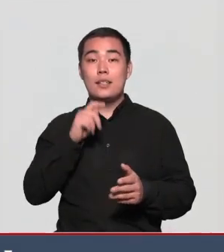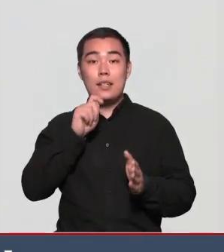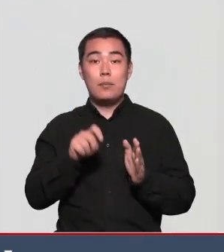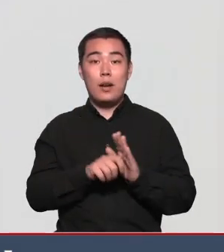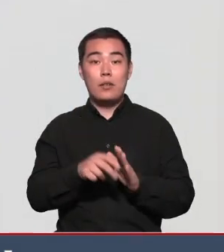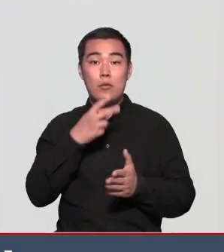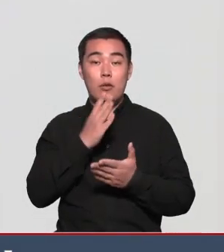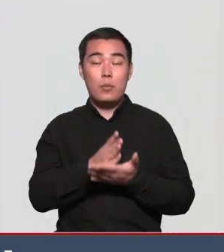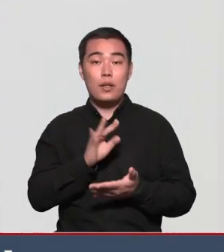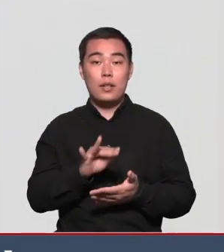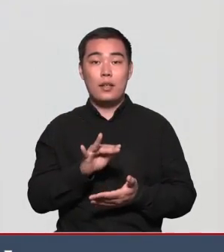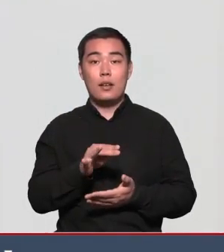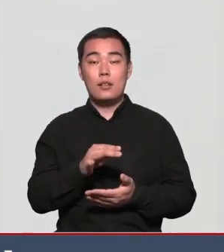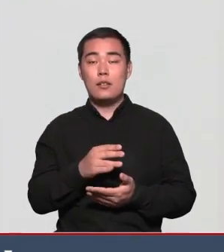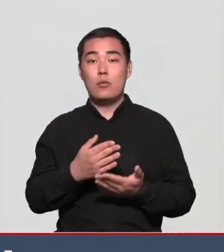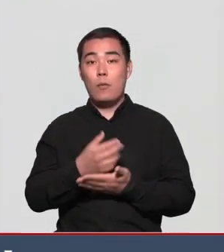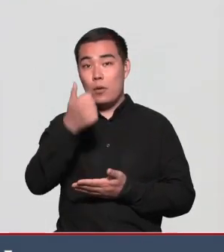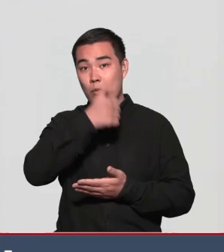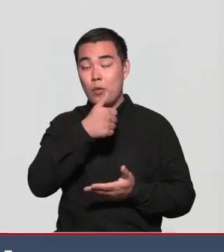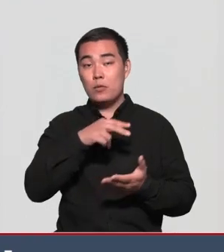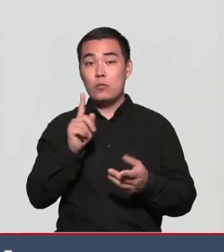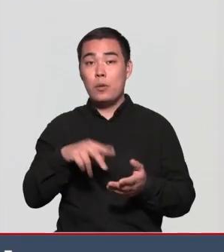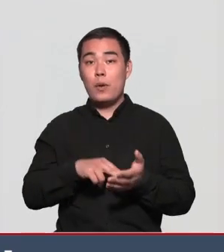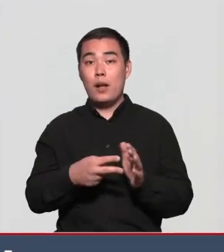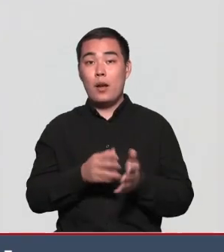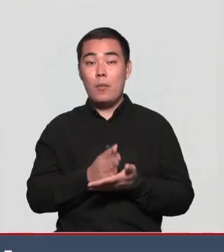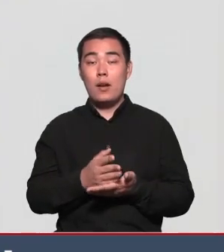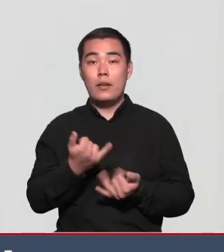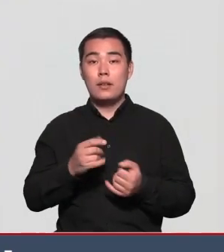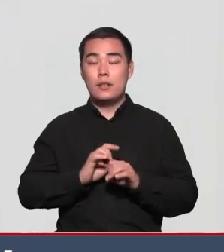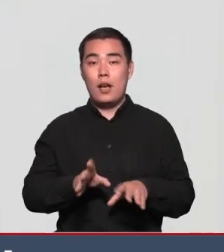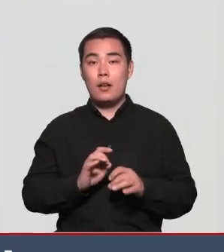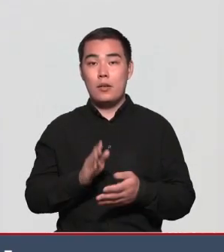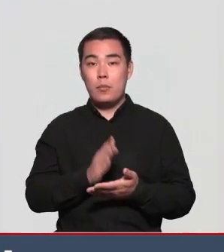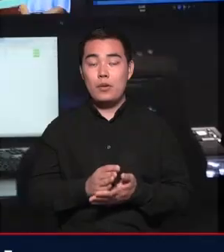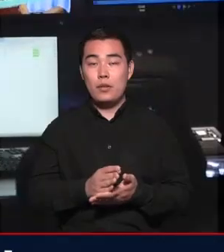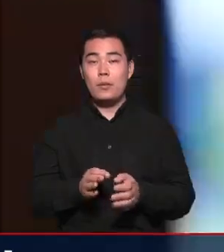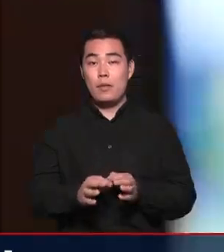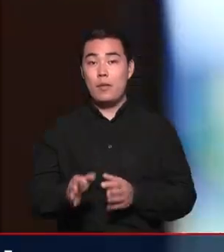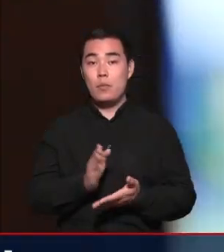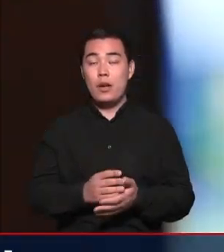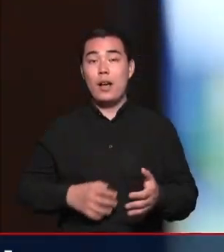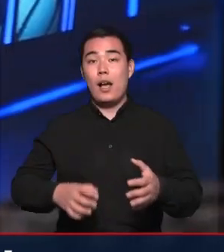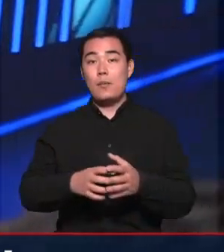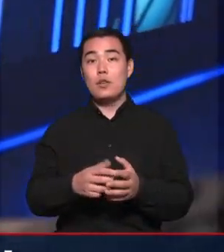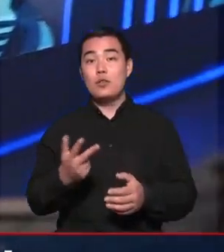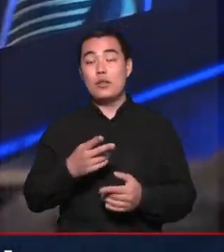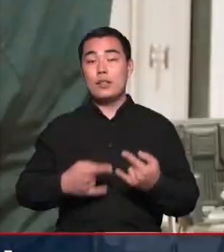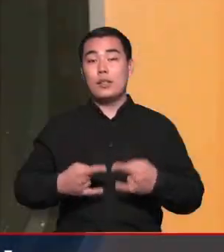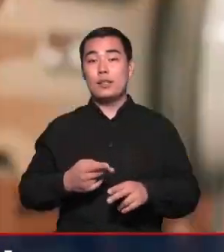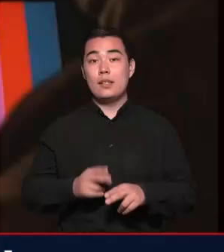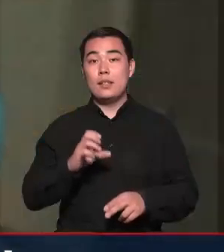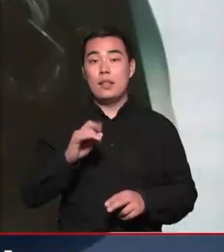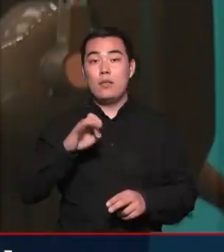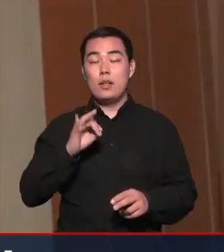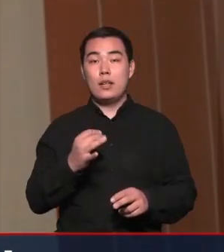ұсынамыз. Одан да үлкен жаңа жылға арналған жобамыз бар, бірақ оны сол кезде айтамыз деген ойдамыз. Компанияның үшінші телеарнасы